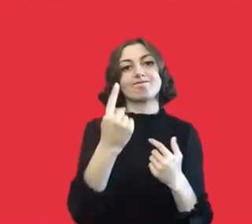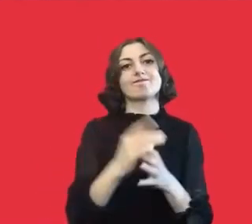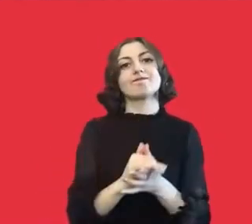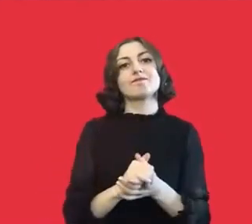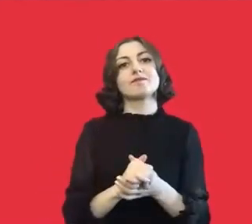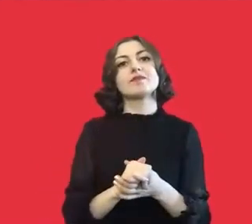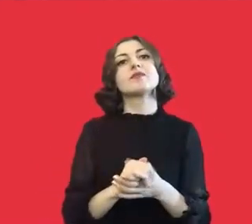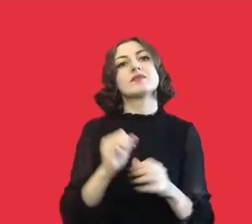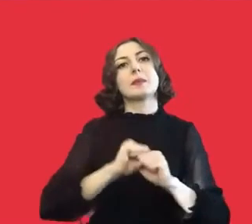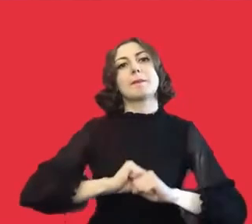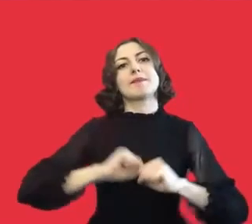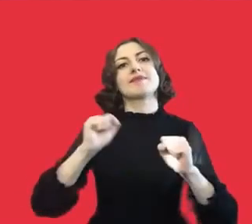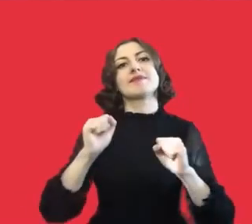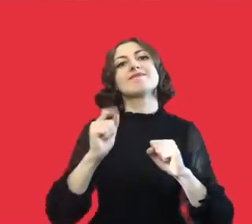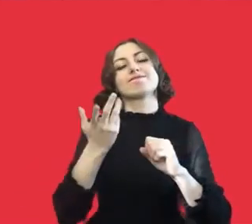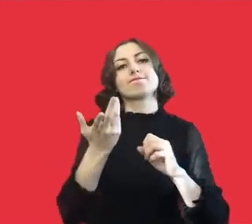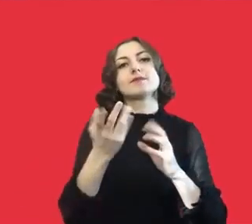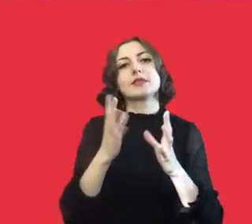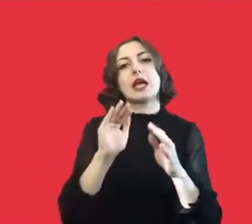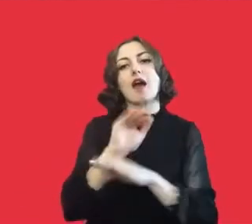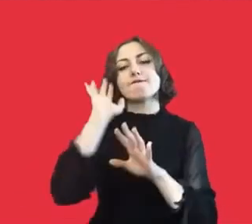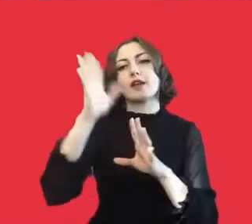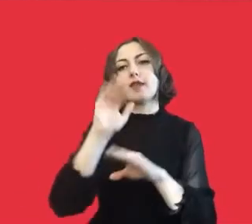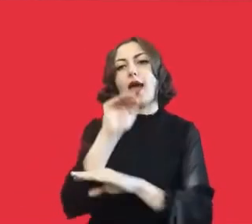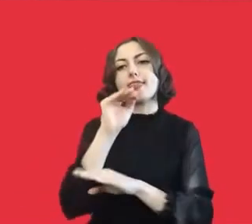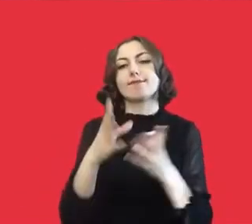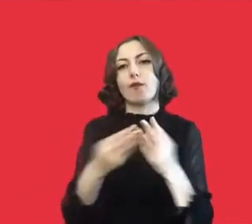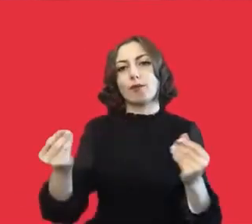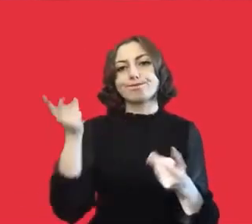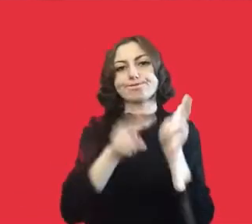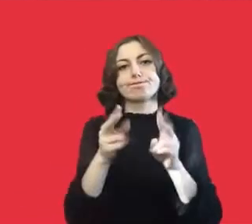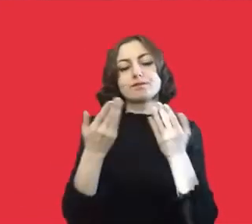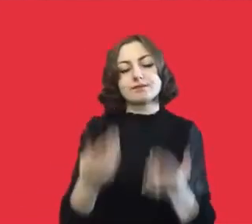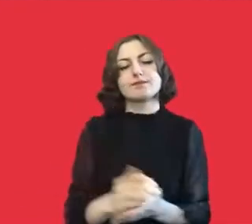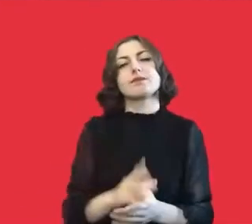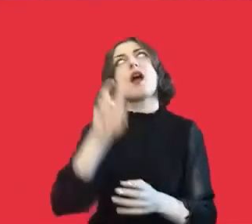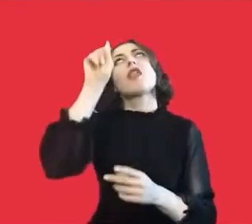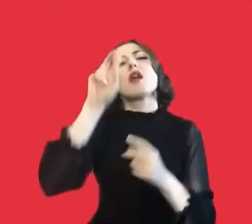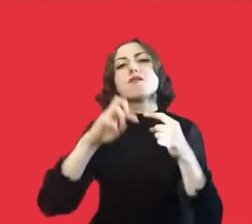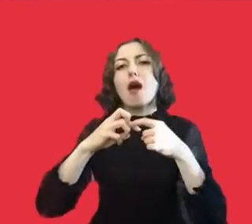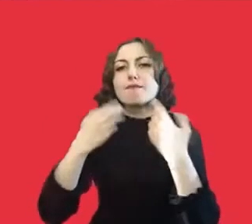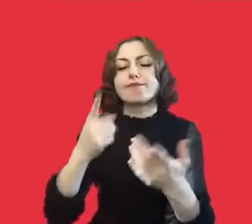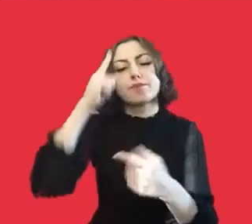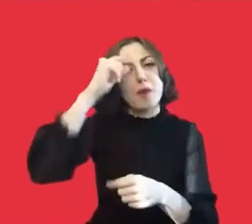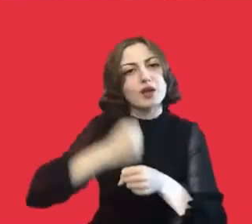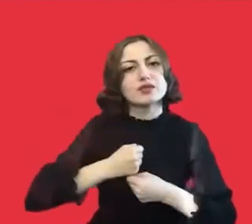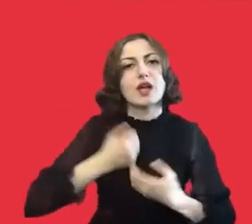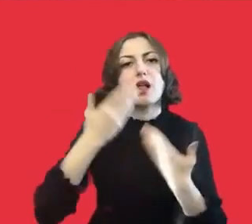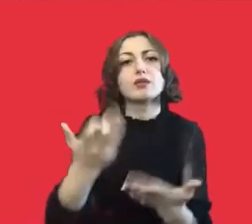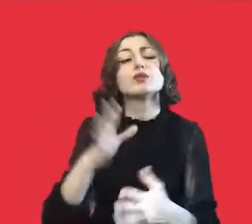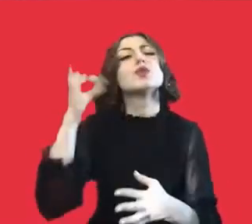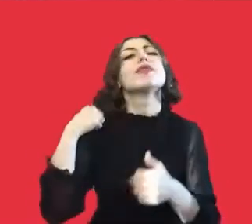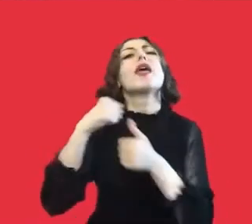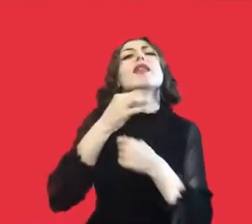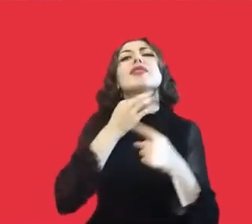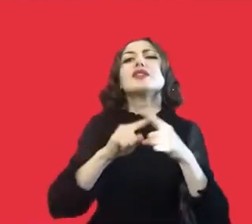patlama hayatını kaybetti yine sahadayken. Ona da buradan rahmetler diliyoruz. Hepinizin başı sağ olsun. Tekrar teşekkür ediyoruz bizimle olduğunuz için